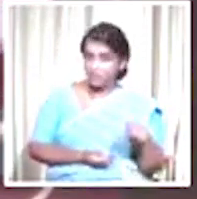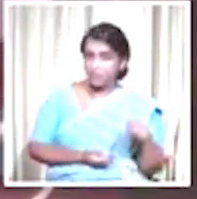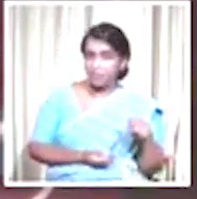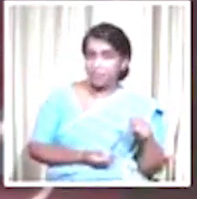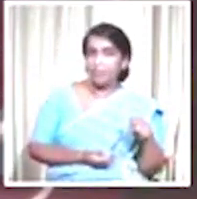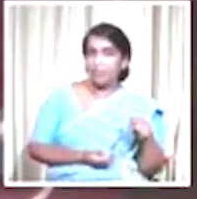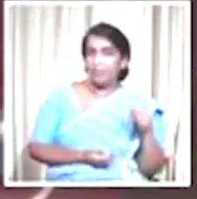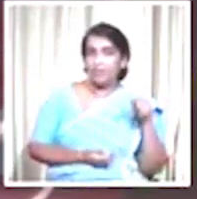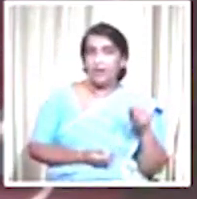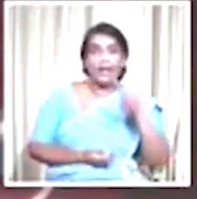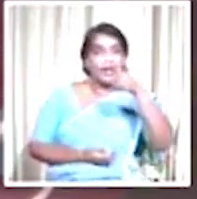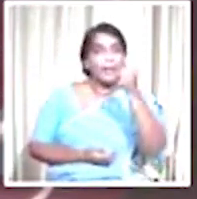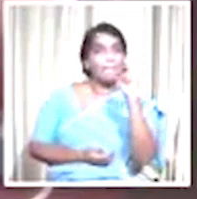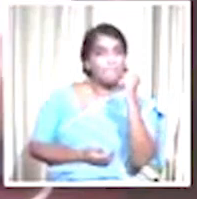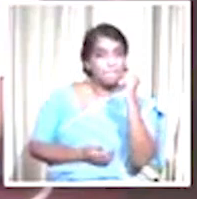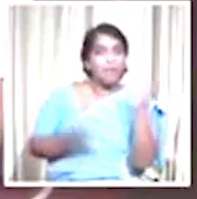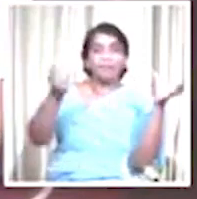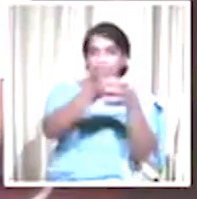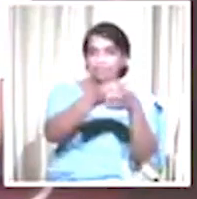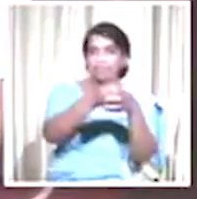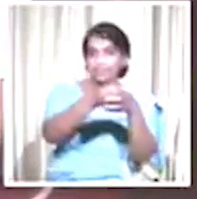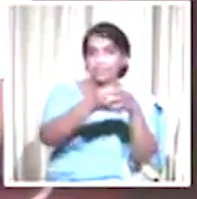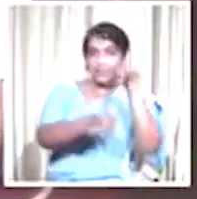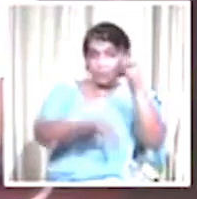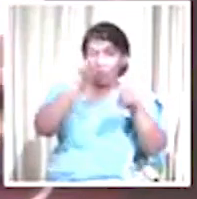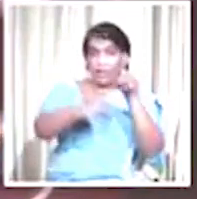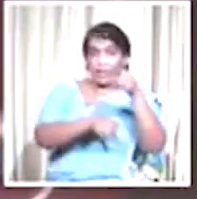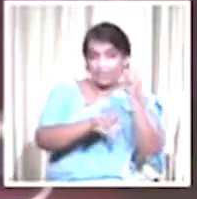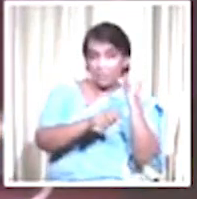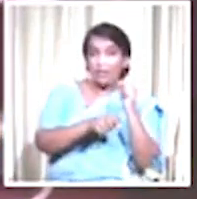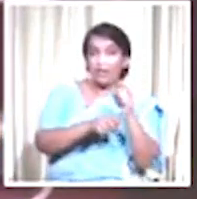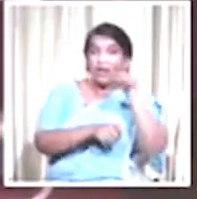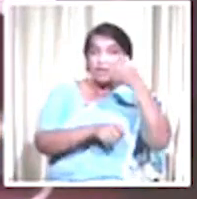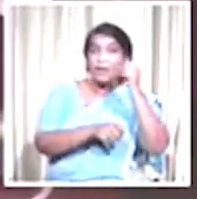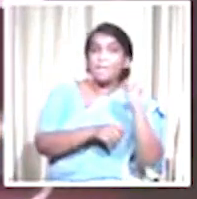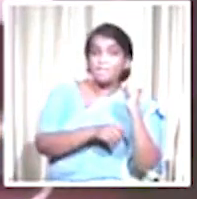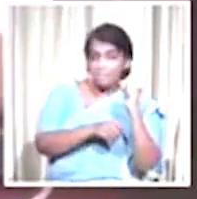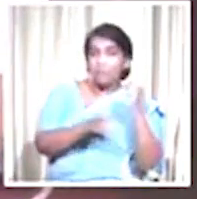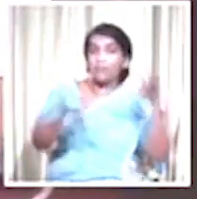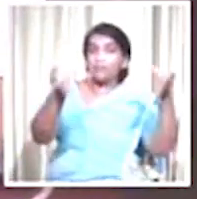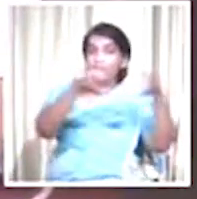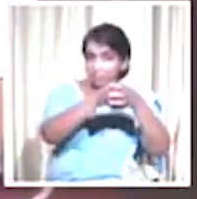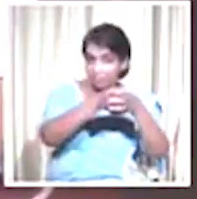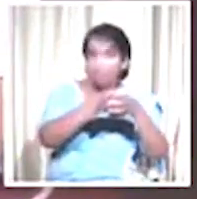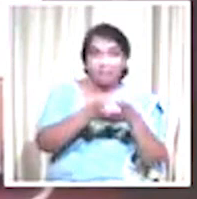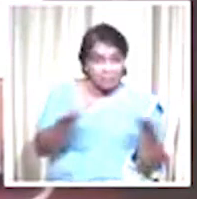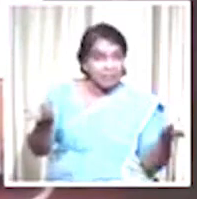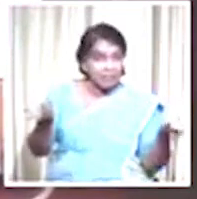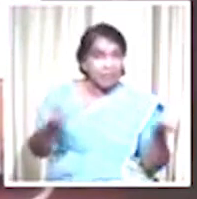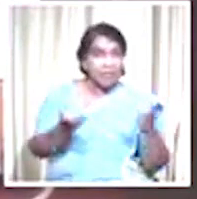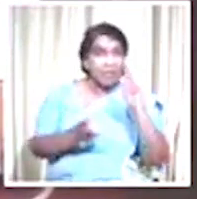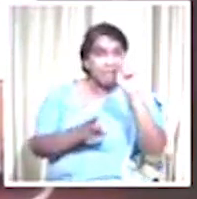දැන් මේ 150ක් එක පැත්තක ඉන්නෝනේ දැන් මේ 150ක් එක පැත්තක ඉඳගෙන නේද 20